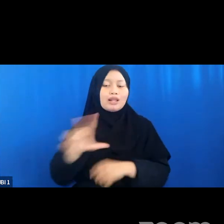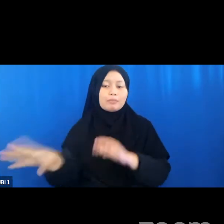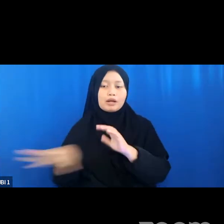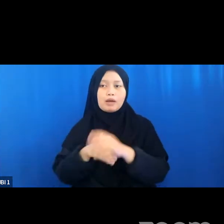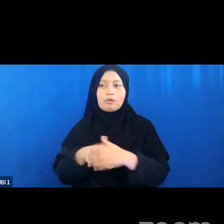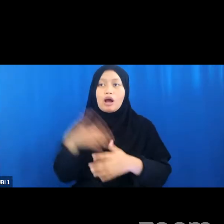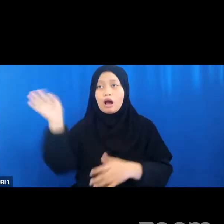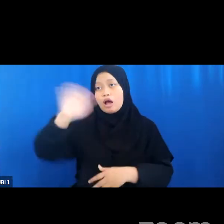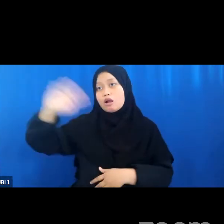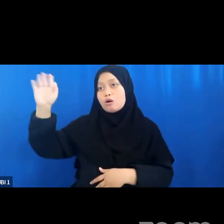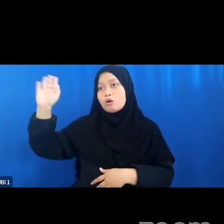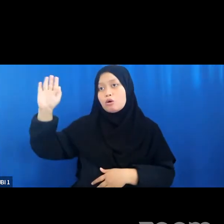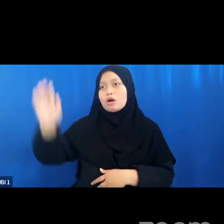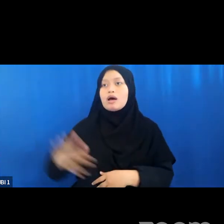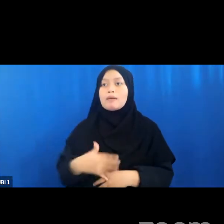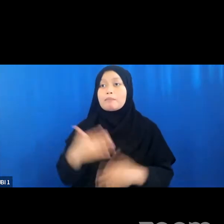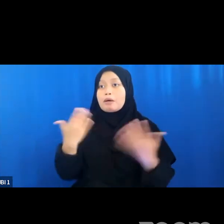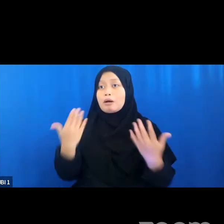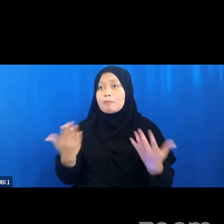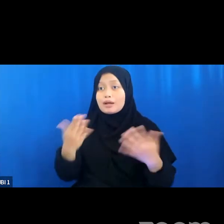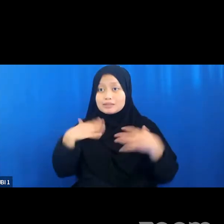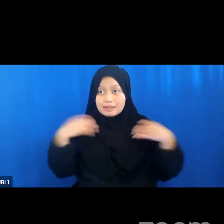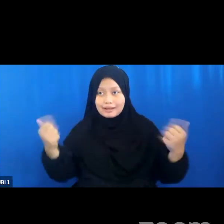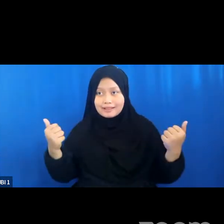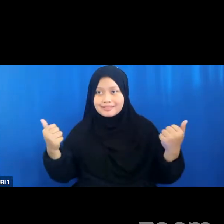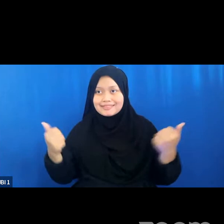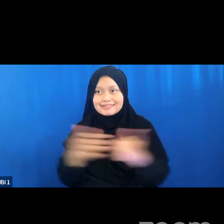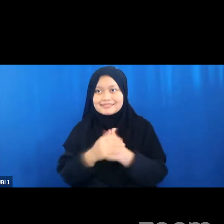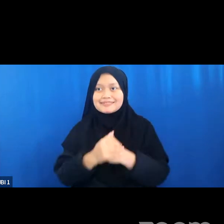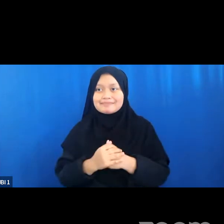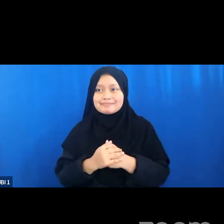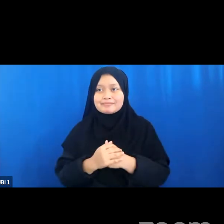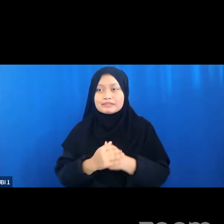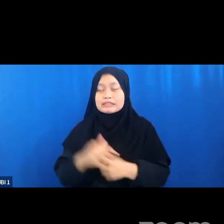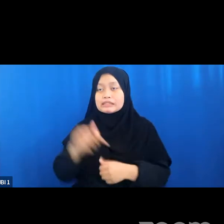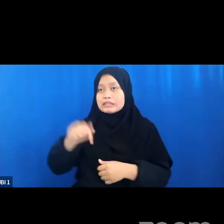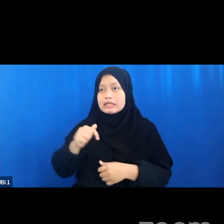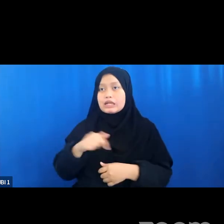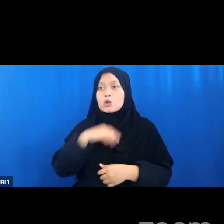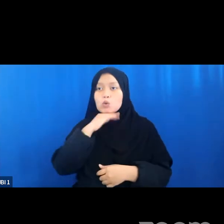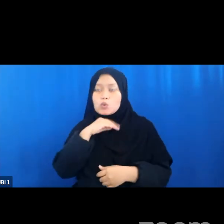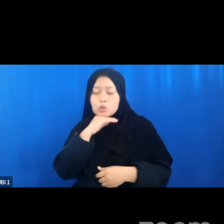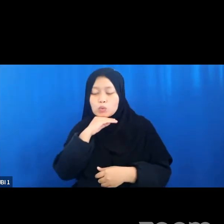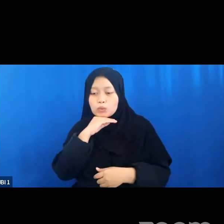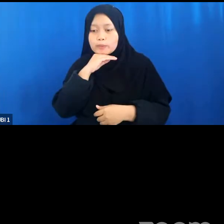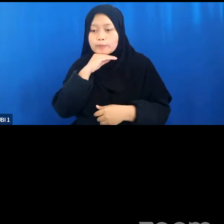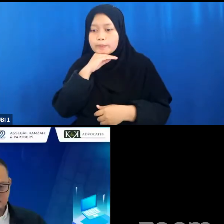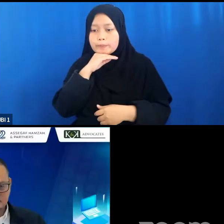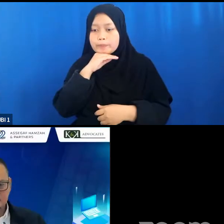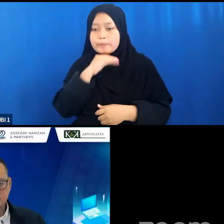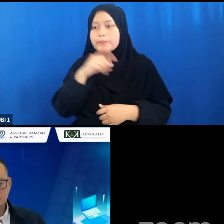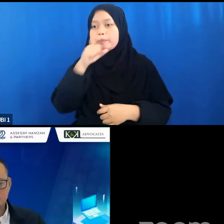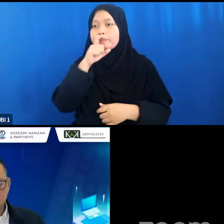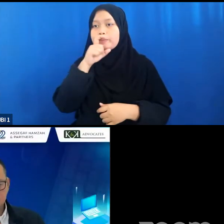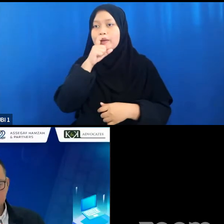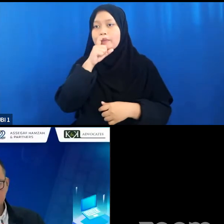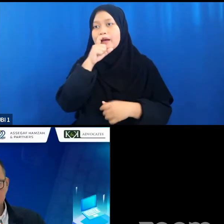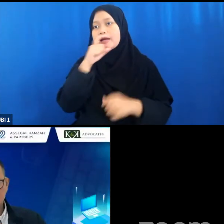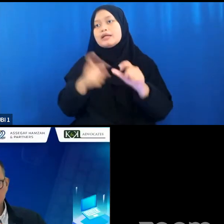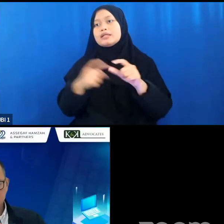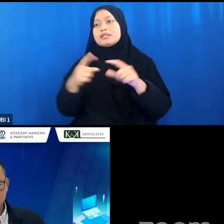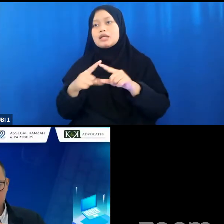halo apa kabar Pa sehat ini kita menunggu nih Bapak eh untuk memberikan presentasi